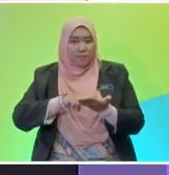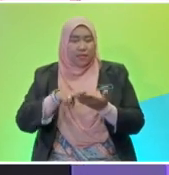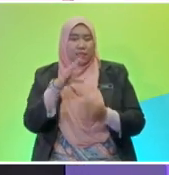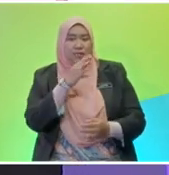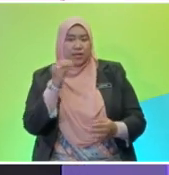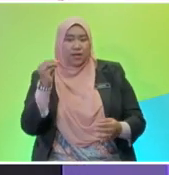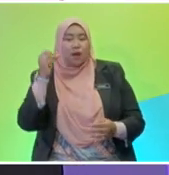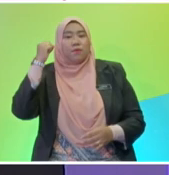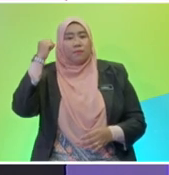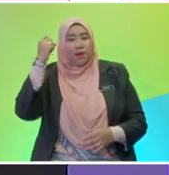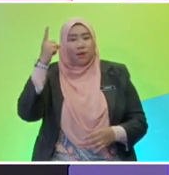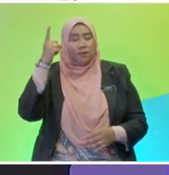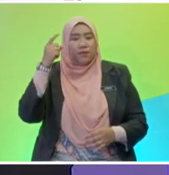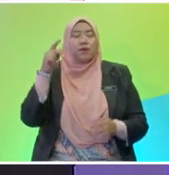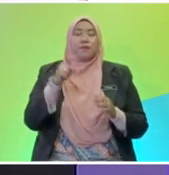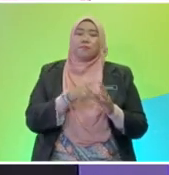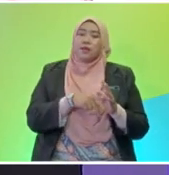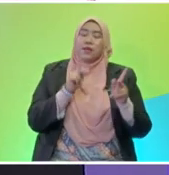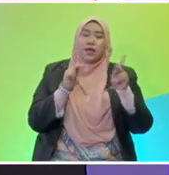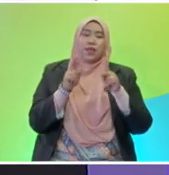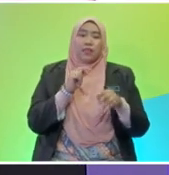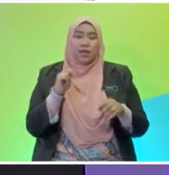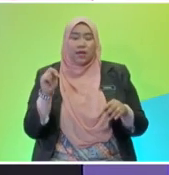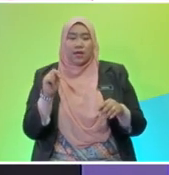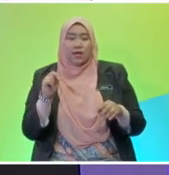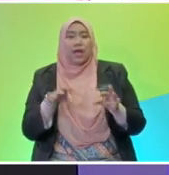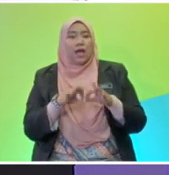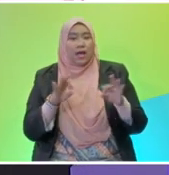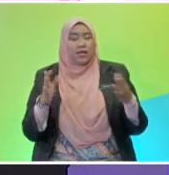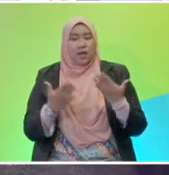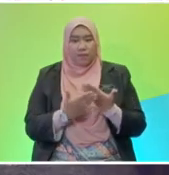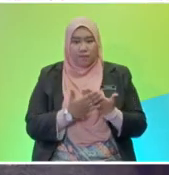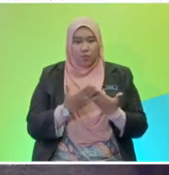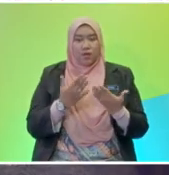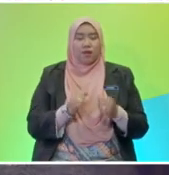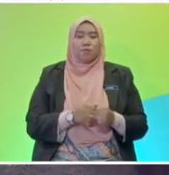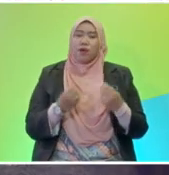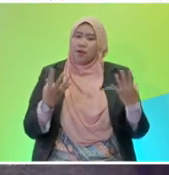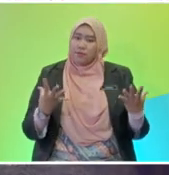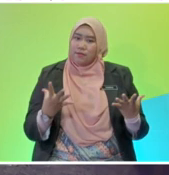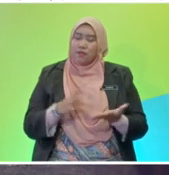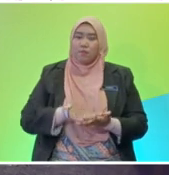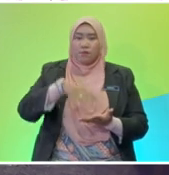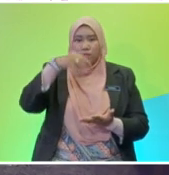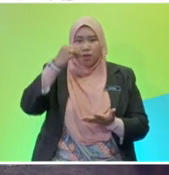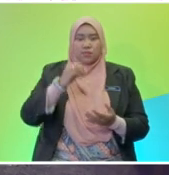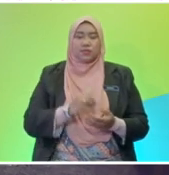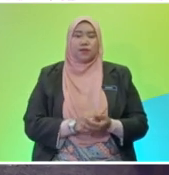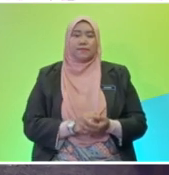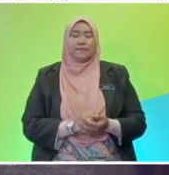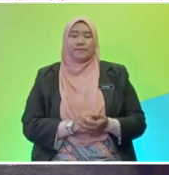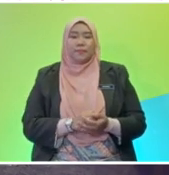memahami per dan ayat mudah banyak yang kita belajar sama-sama hari ini betul